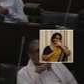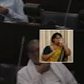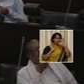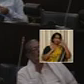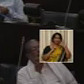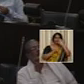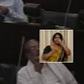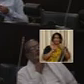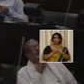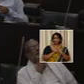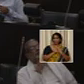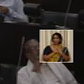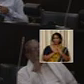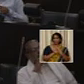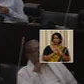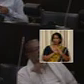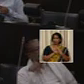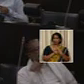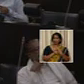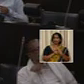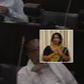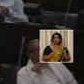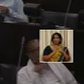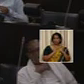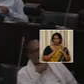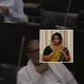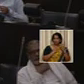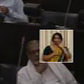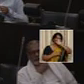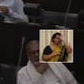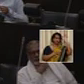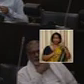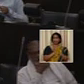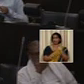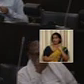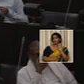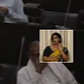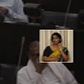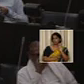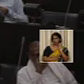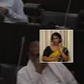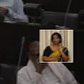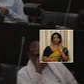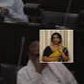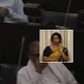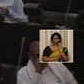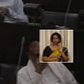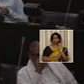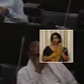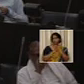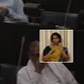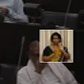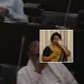බ්‍රුනායි කැමරූන් කුකේසා කුකේ අයිලන්ඩ් ඉක්වඩෝ මේ වගේ රටවල් 26ක් සොල්වේනියා විශාල